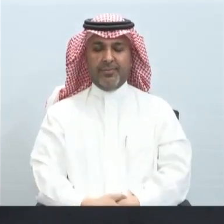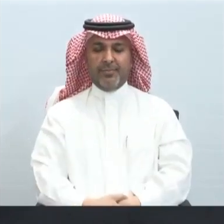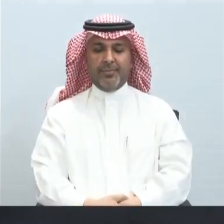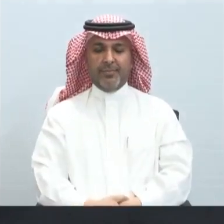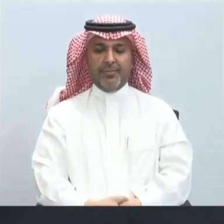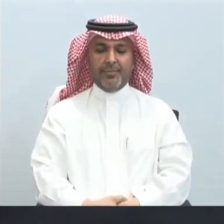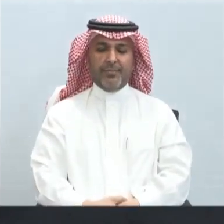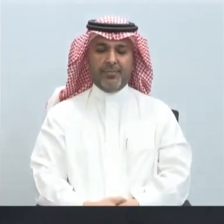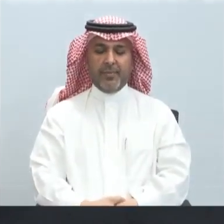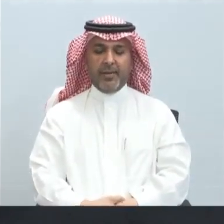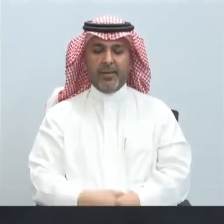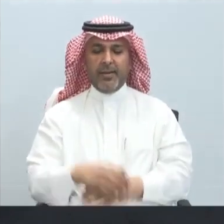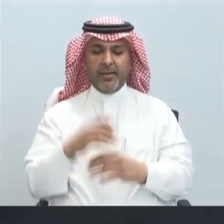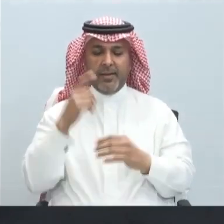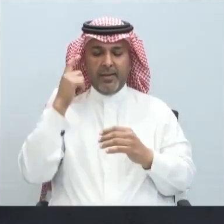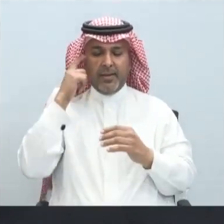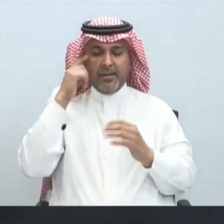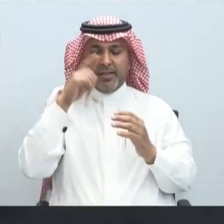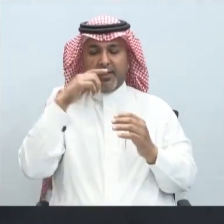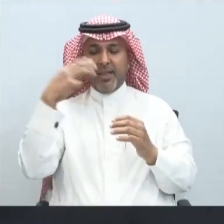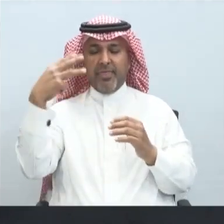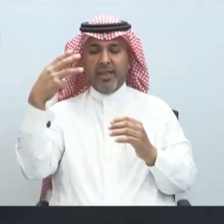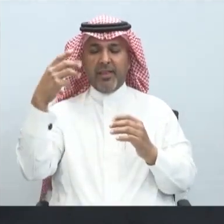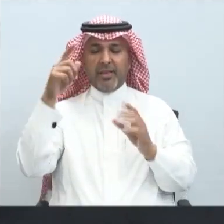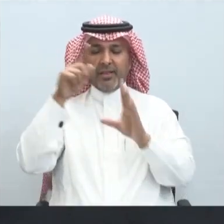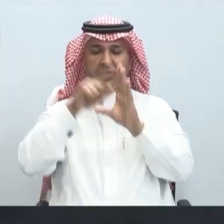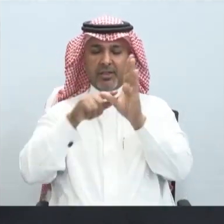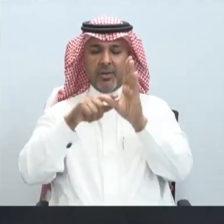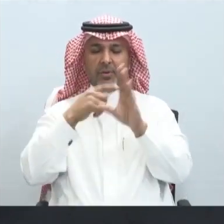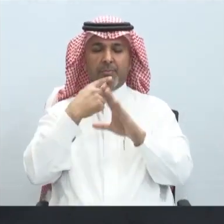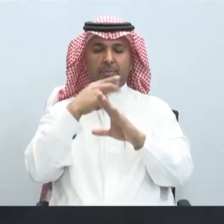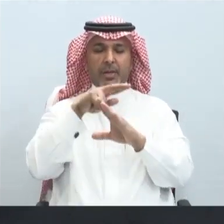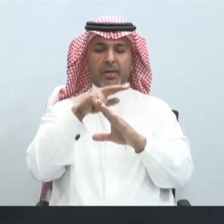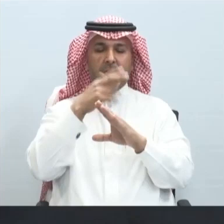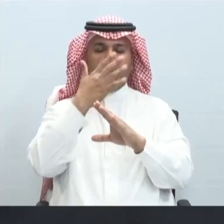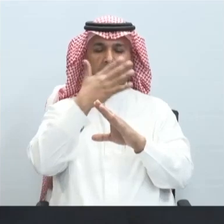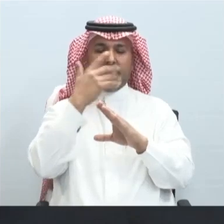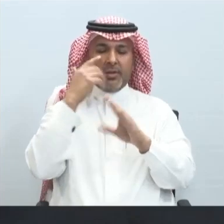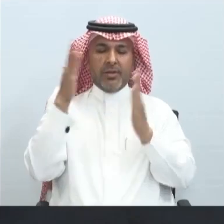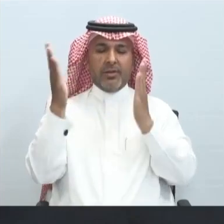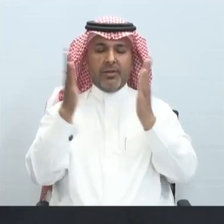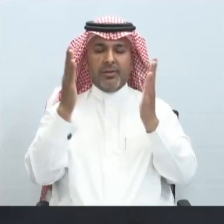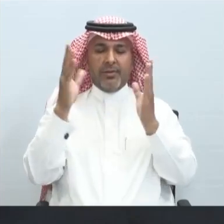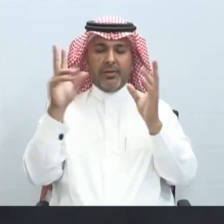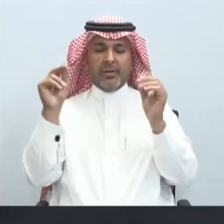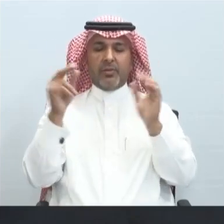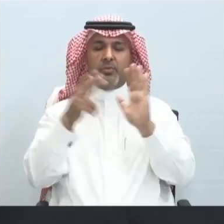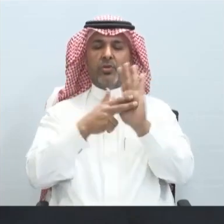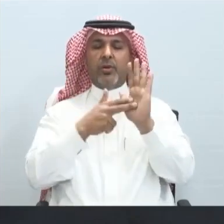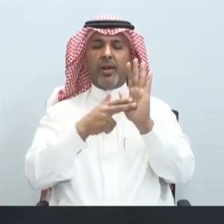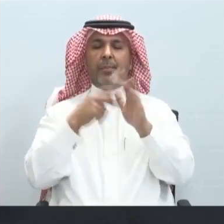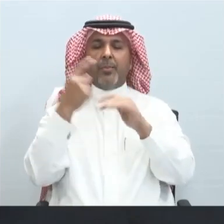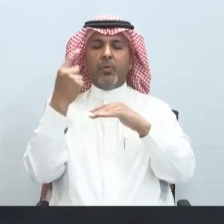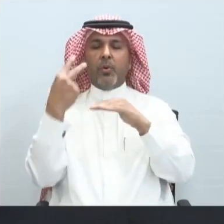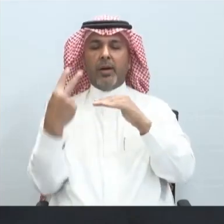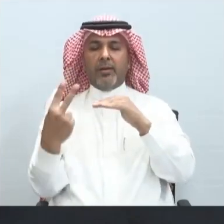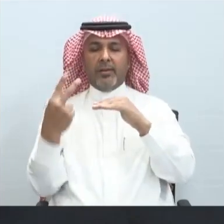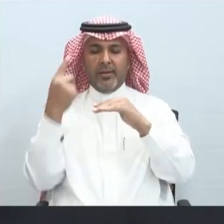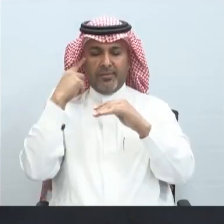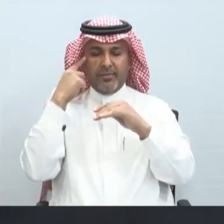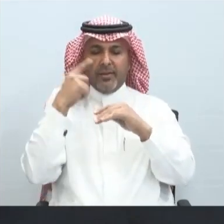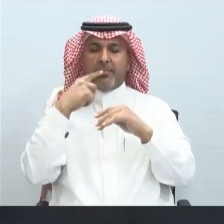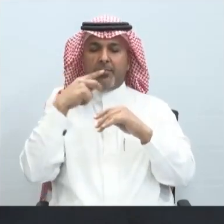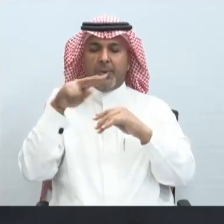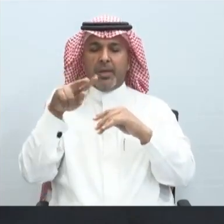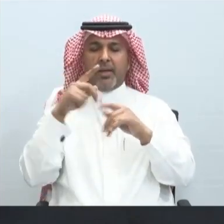المنطقه فبالتالي زاويه 30 والزاويه 150 لهم نفس الساين كلهم يسوون النص فانت لما تضرب ميه في 200